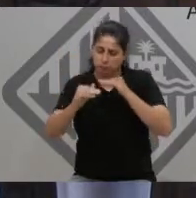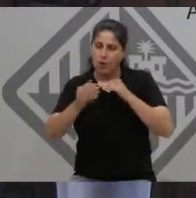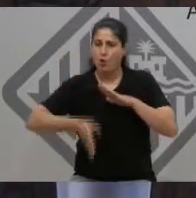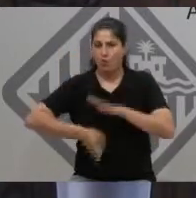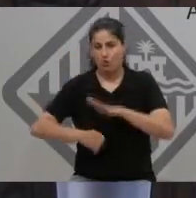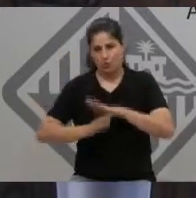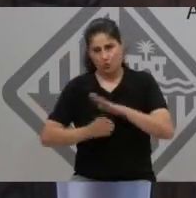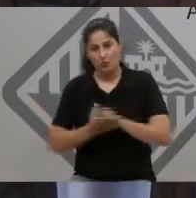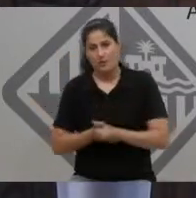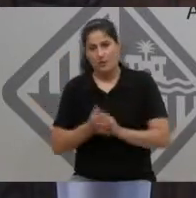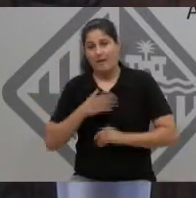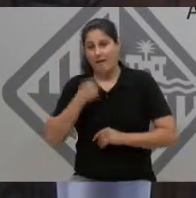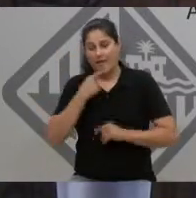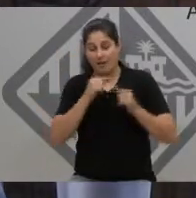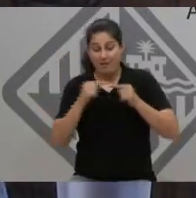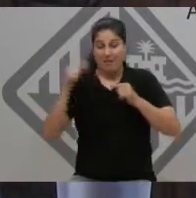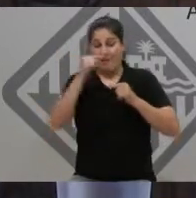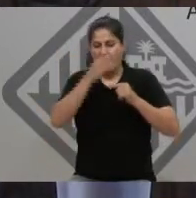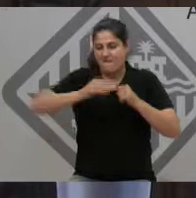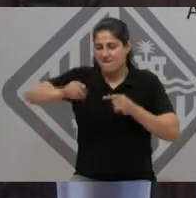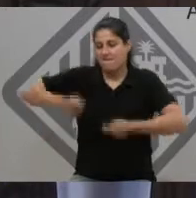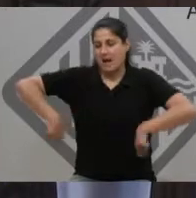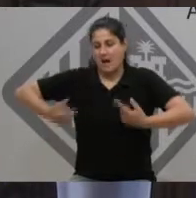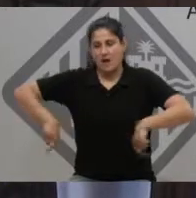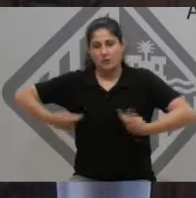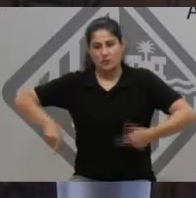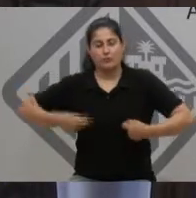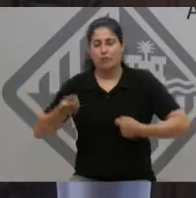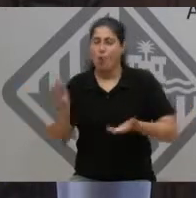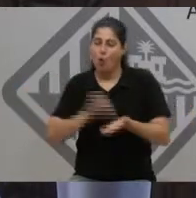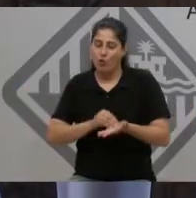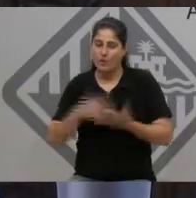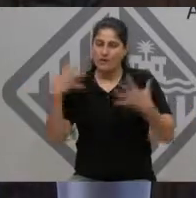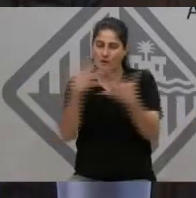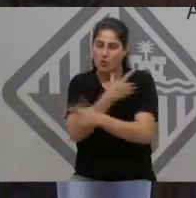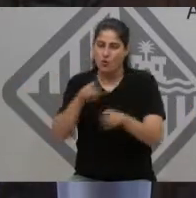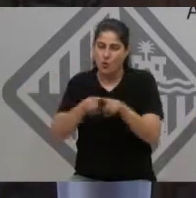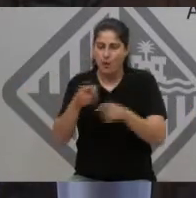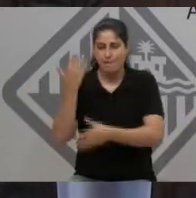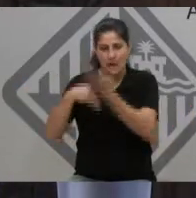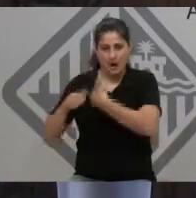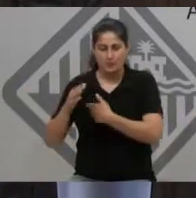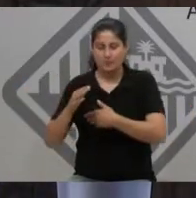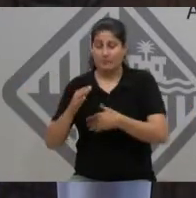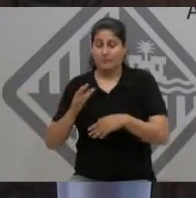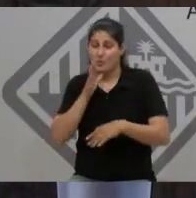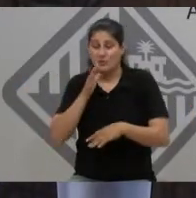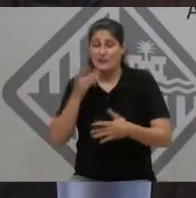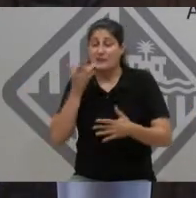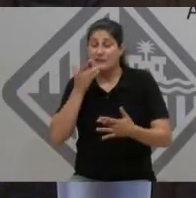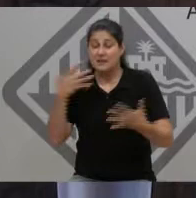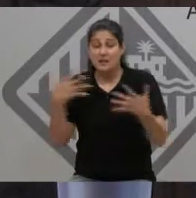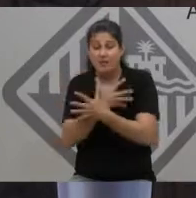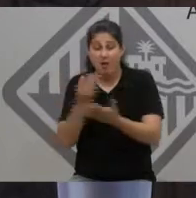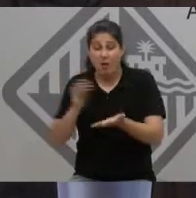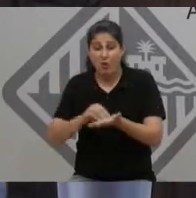No podem tornar a caure en els errors del passat, en els errors que ens van dur a la pitjor crisi econòmica, a el que